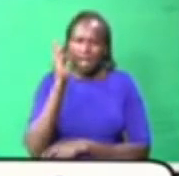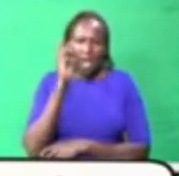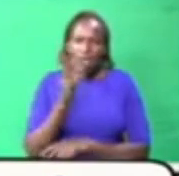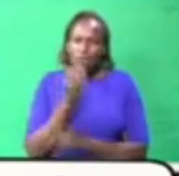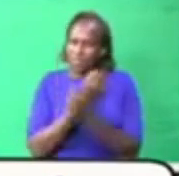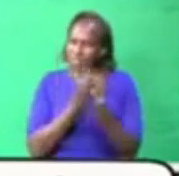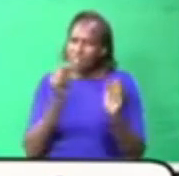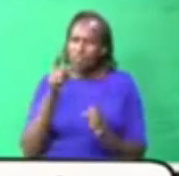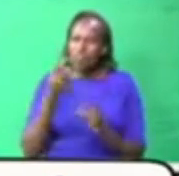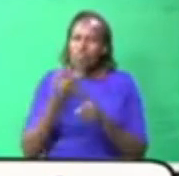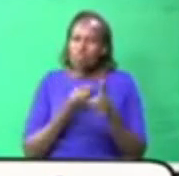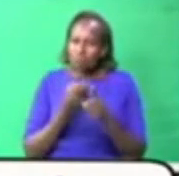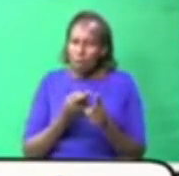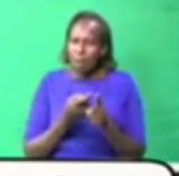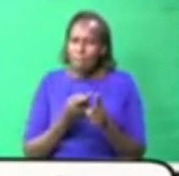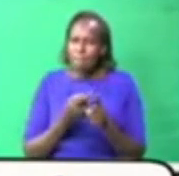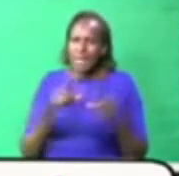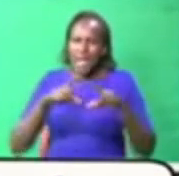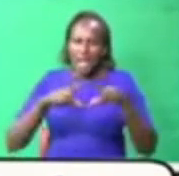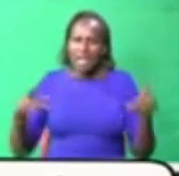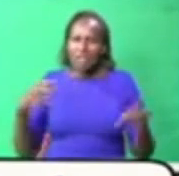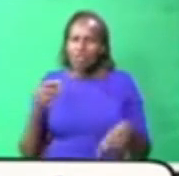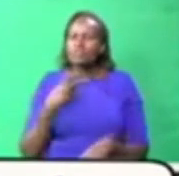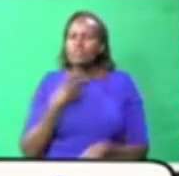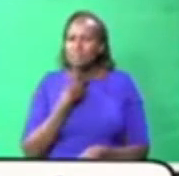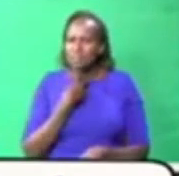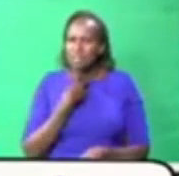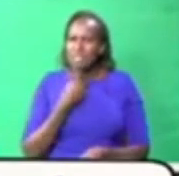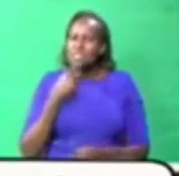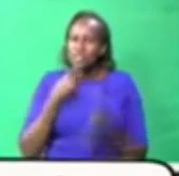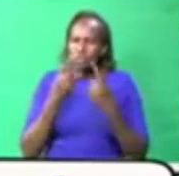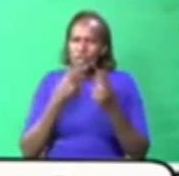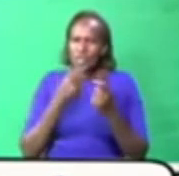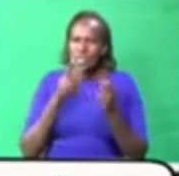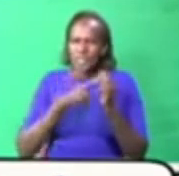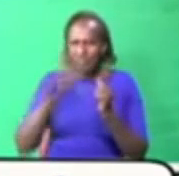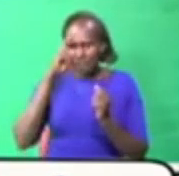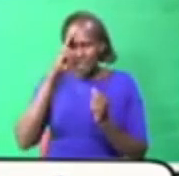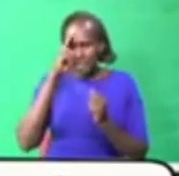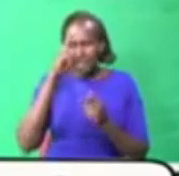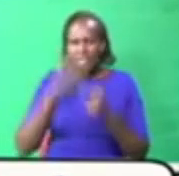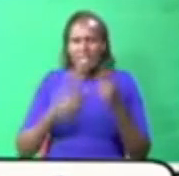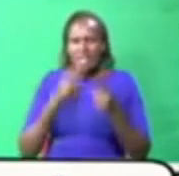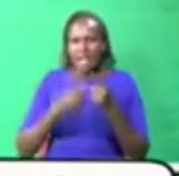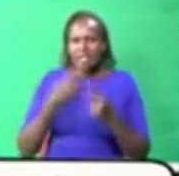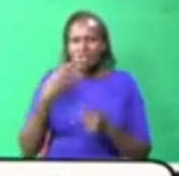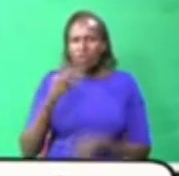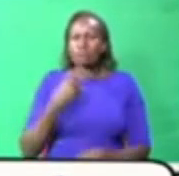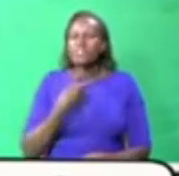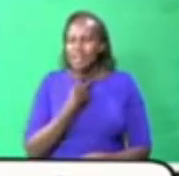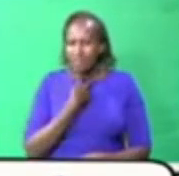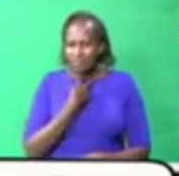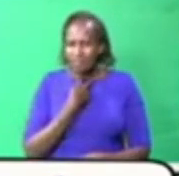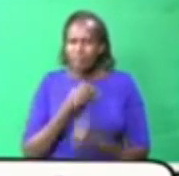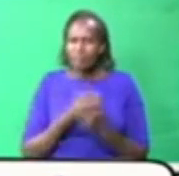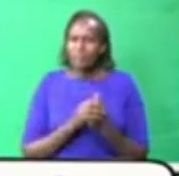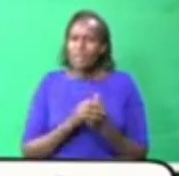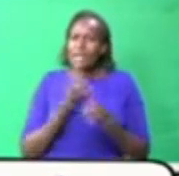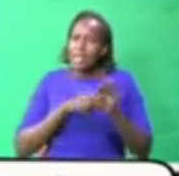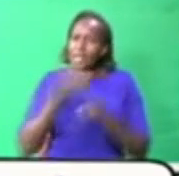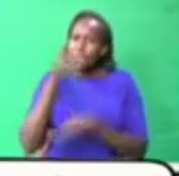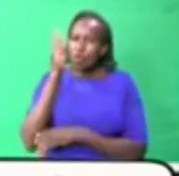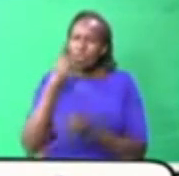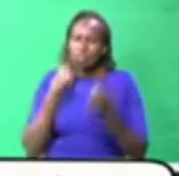nitawaokoa kutoka kwenye nchi. Maana hii inaongea kuhusu the 70 years of captivity. Na nikwambia, wakati Mungu anapoongea mambo haya, si kwamba